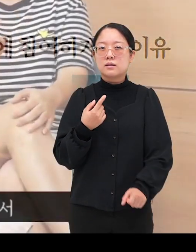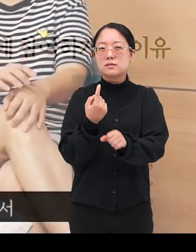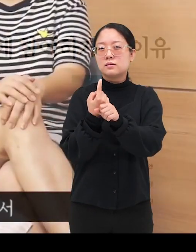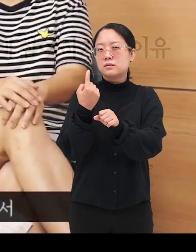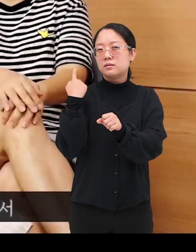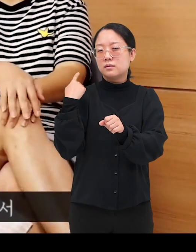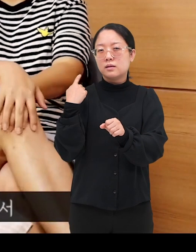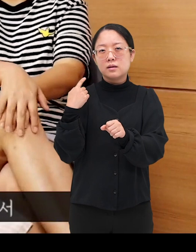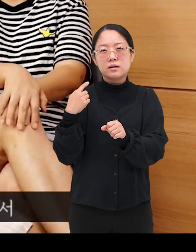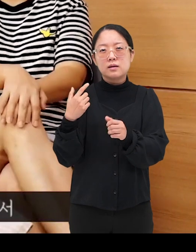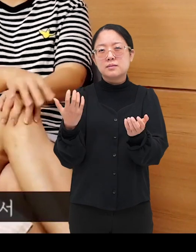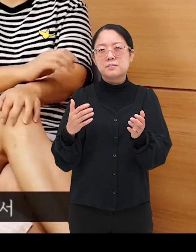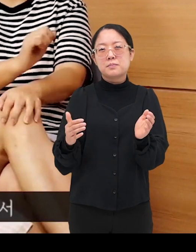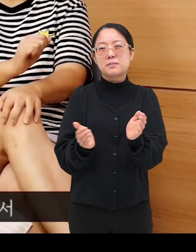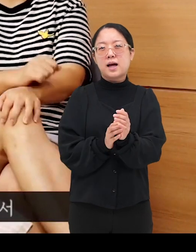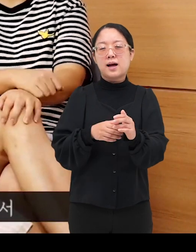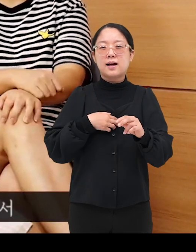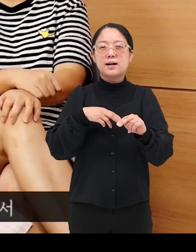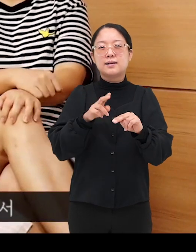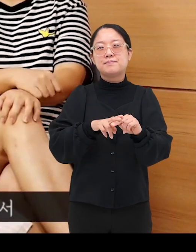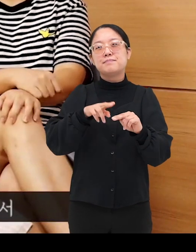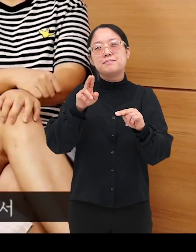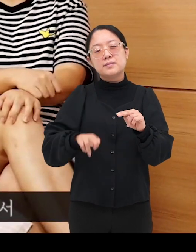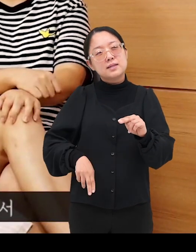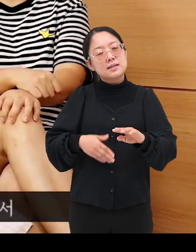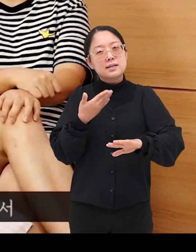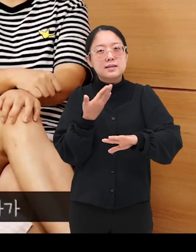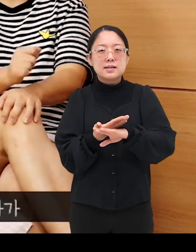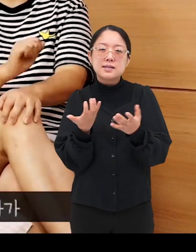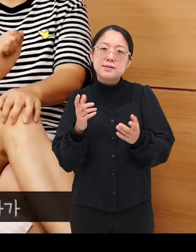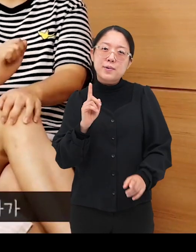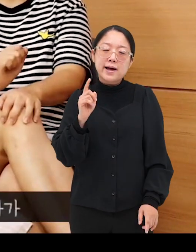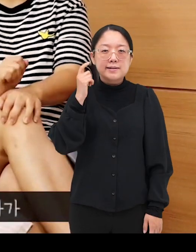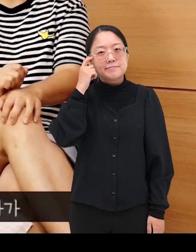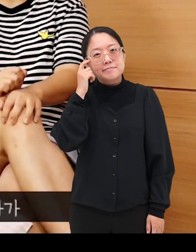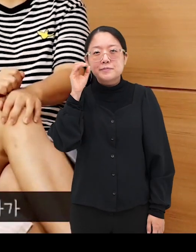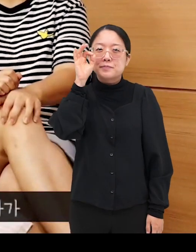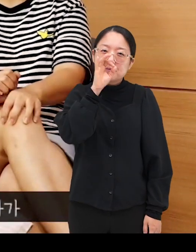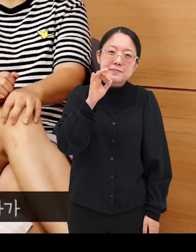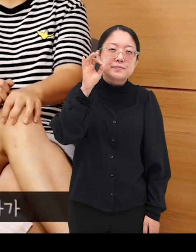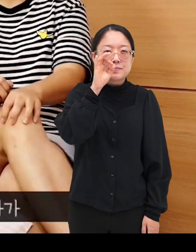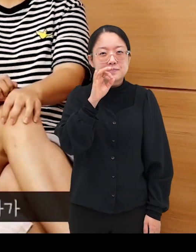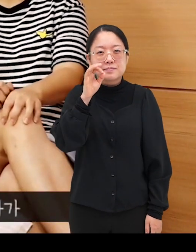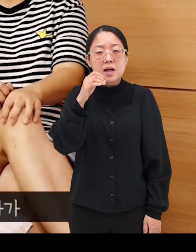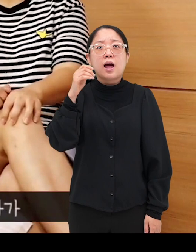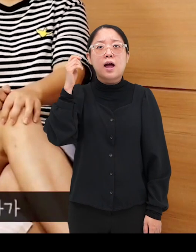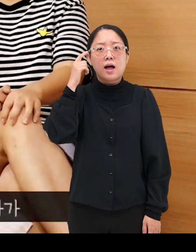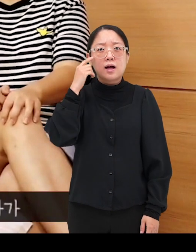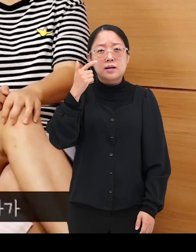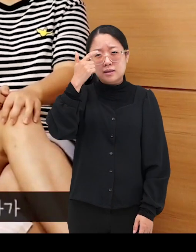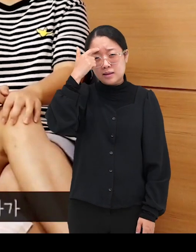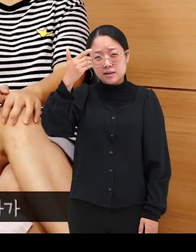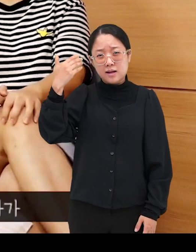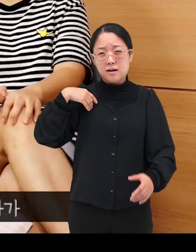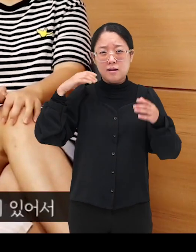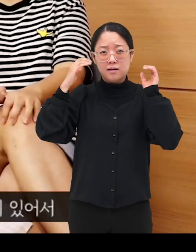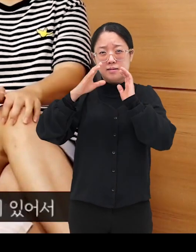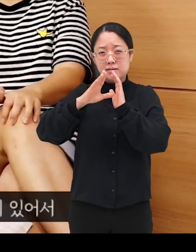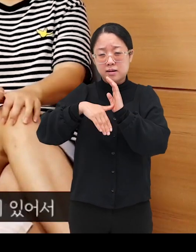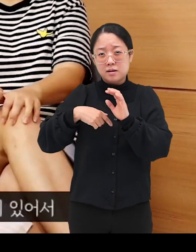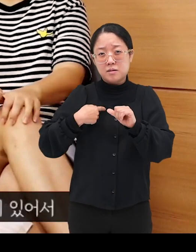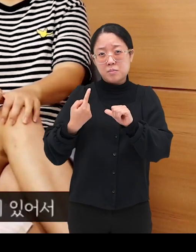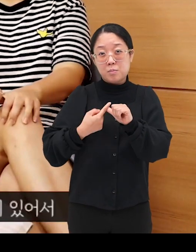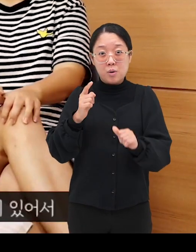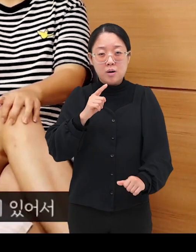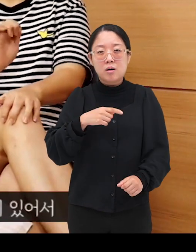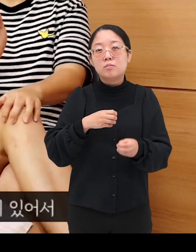작년까지는 일을 하다가 이제 그만두면서 이제 무슨 뭘 해볼까 이제 생각을 많이 했었어요. 그러다가 이제 제가